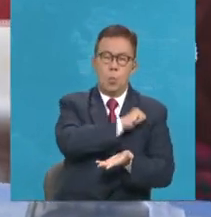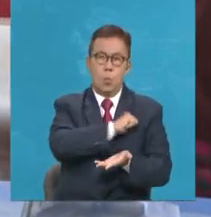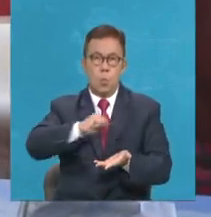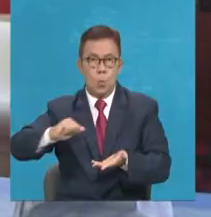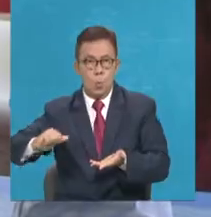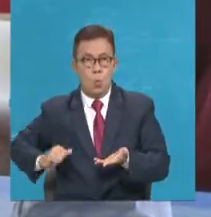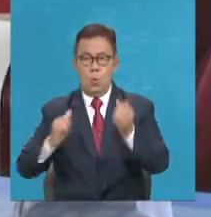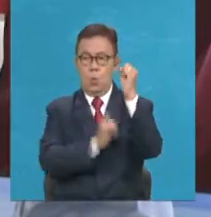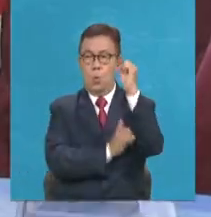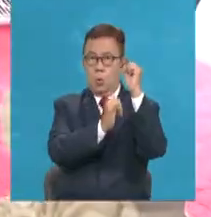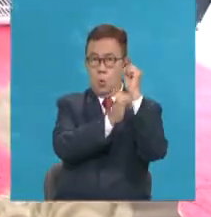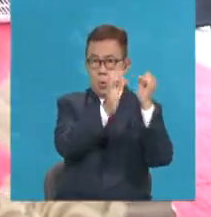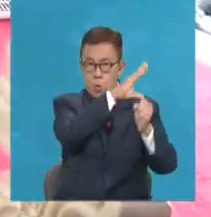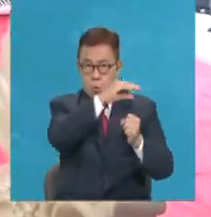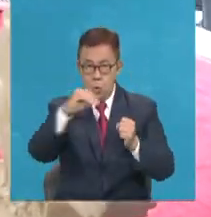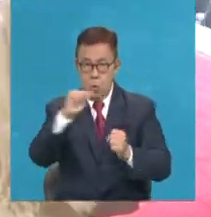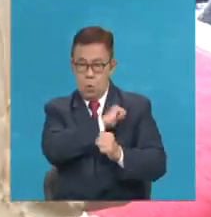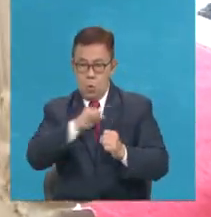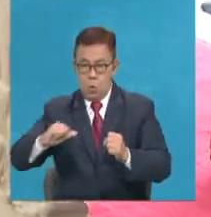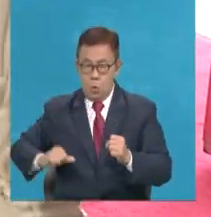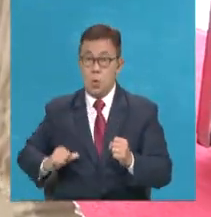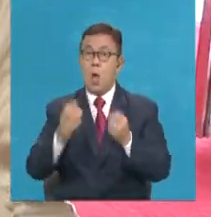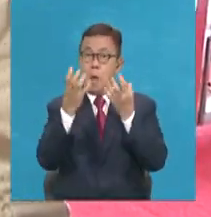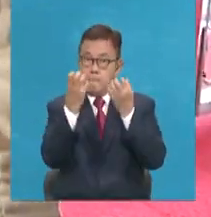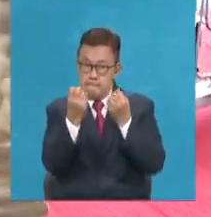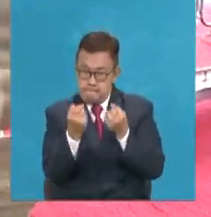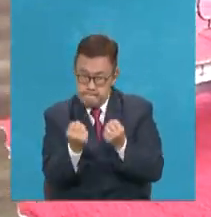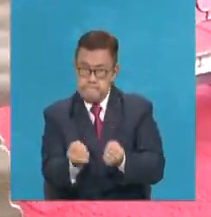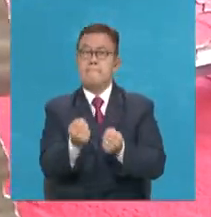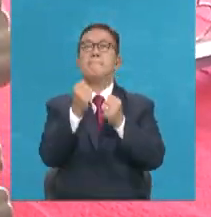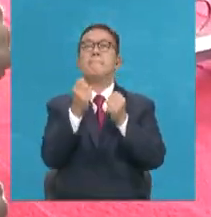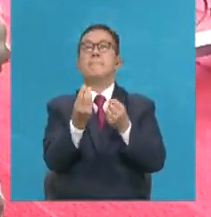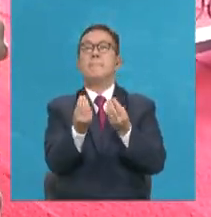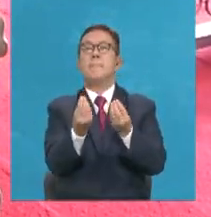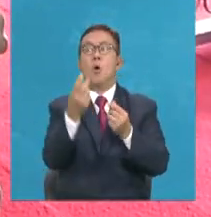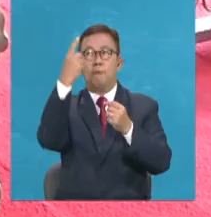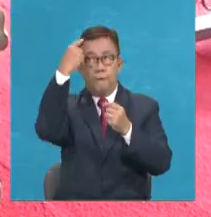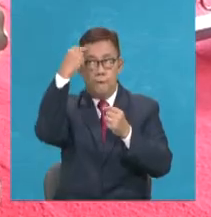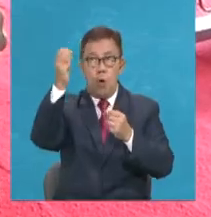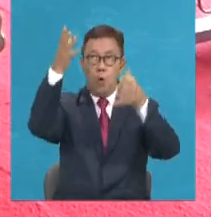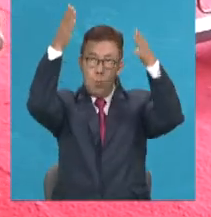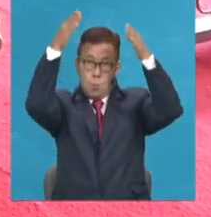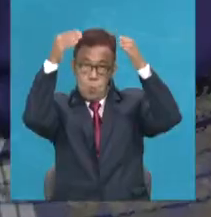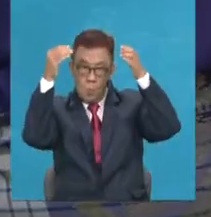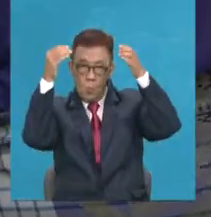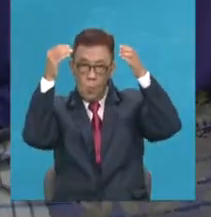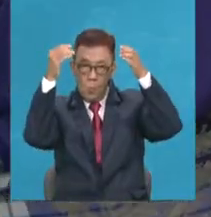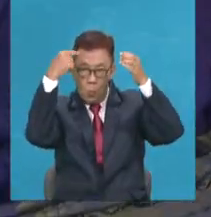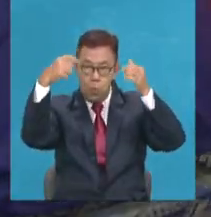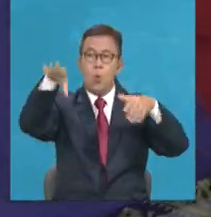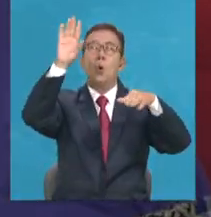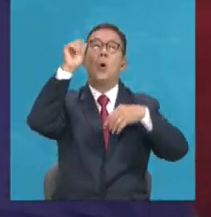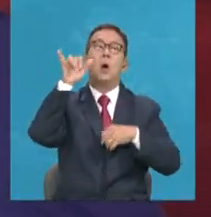lembaga pengarang Yayasan dan ahli-ahli lembaga pemegang amanat pejalan muda mahkota Al Muhtadi Bella untuk